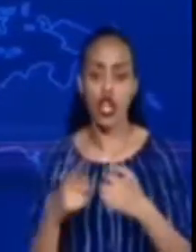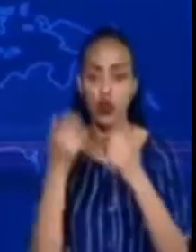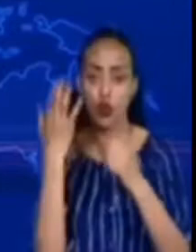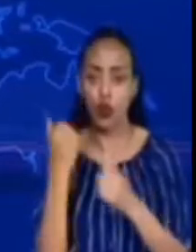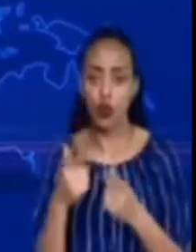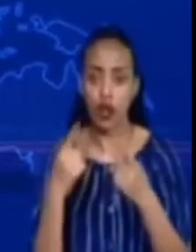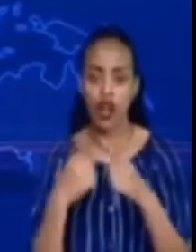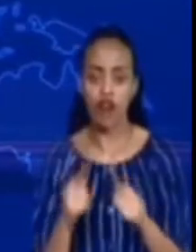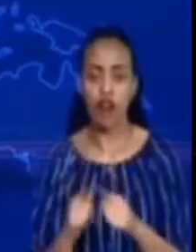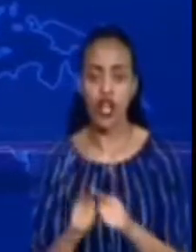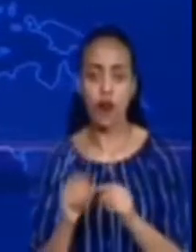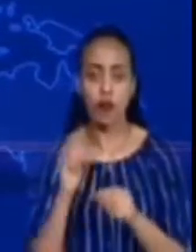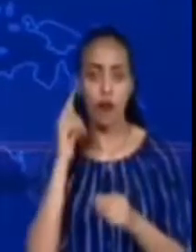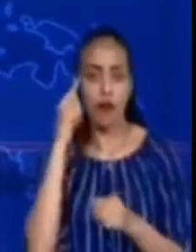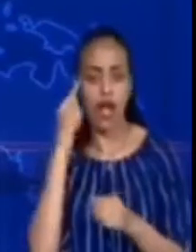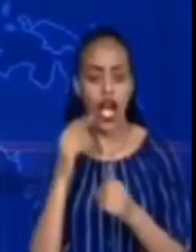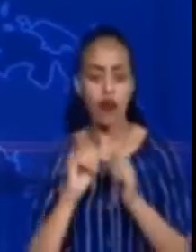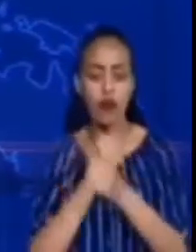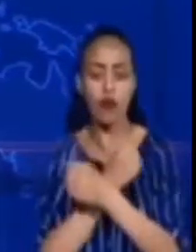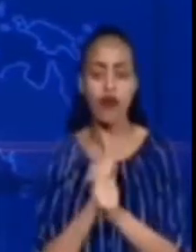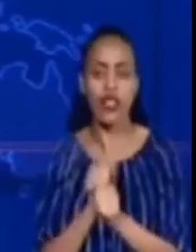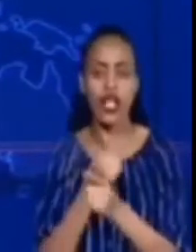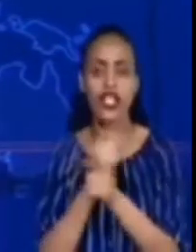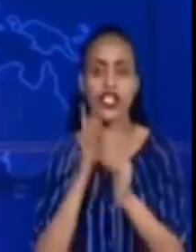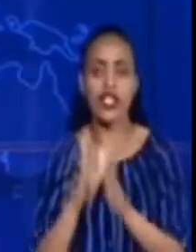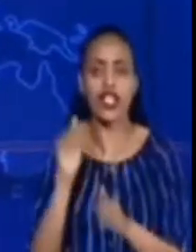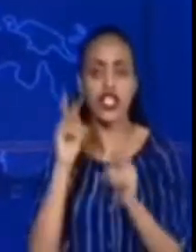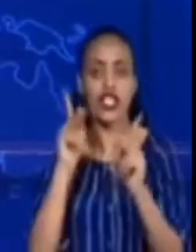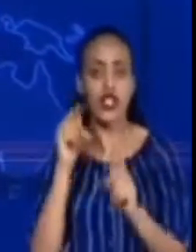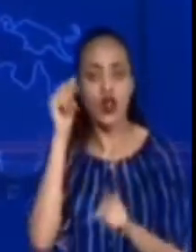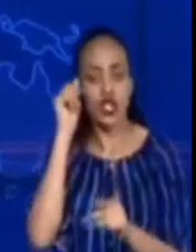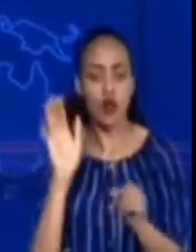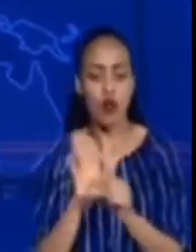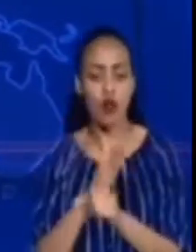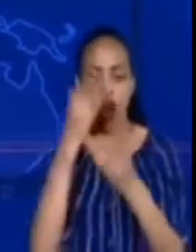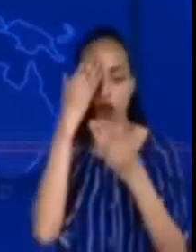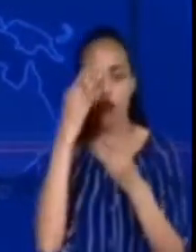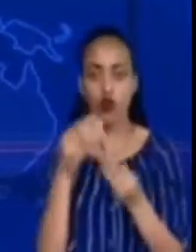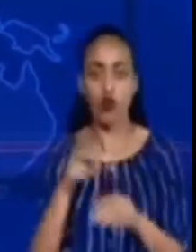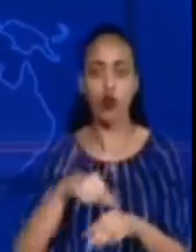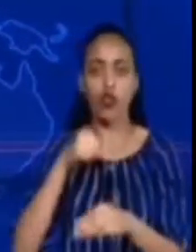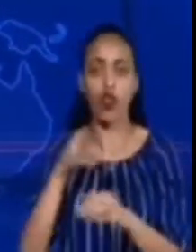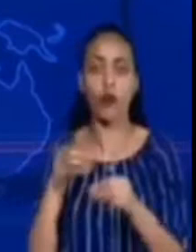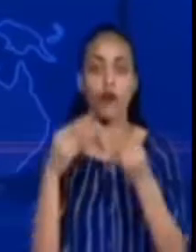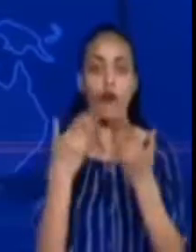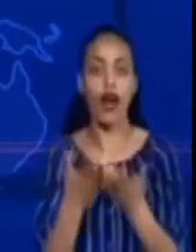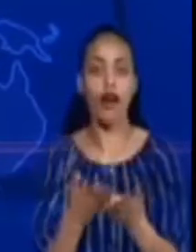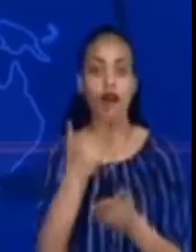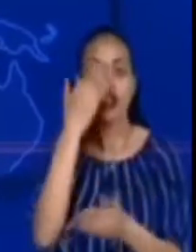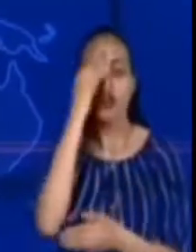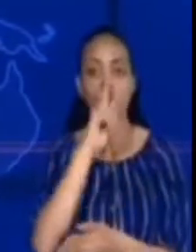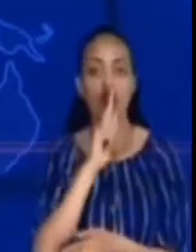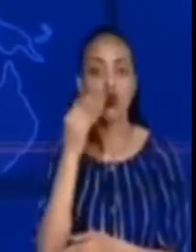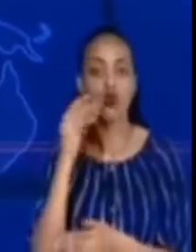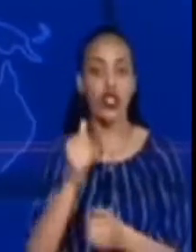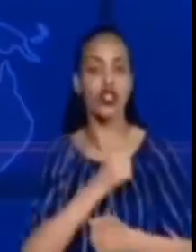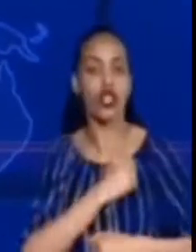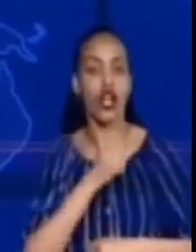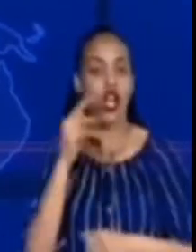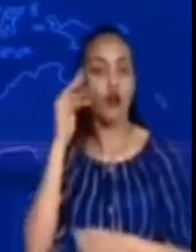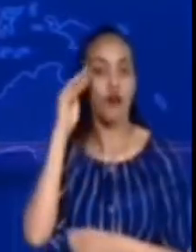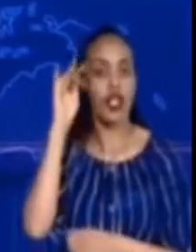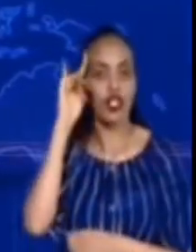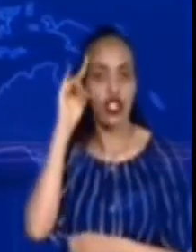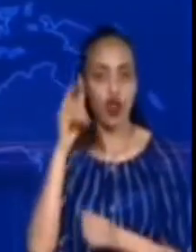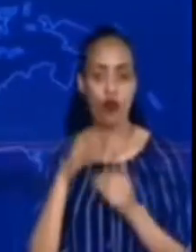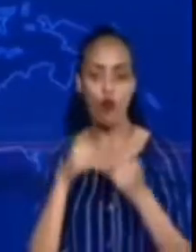ነው የሚጠላው የአብይን መንግስት የሚጠላው ለምንድን ነው ለሙስሊሞች ዘመን ስላመጣ ነው ሙስሊሞችን